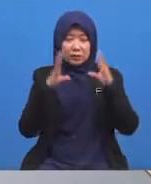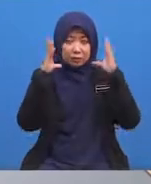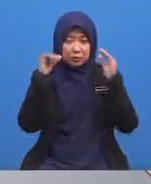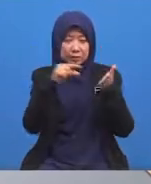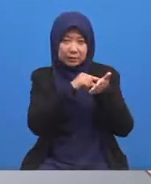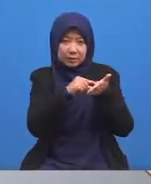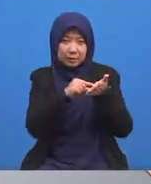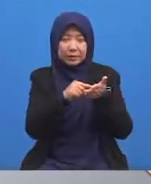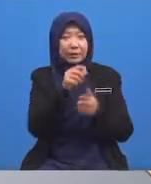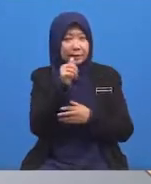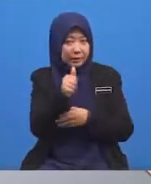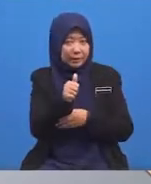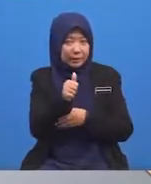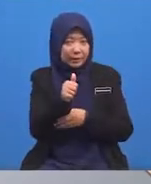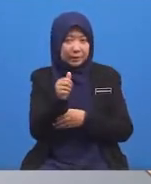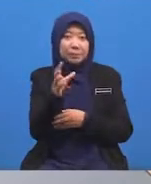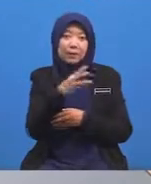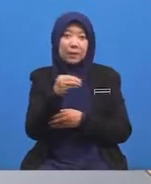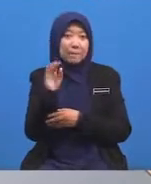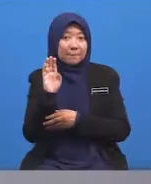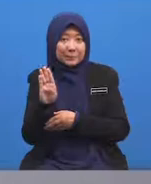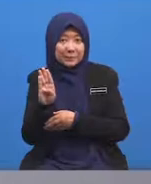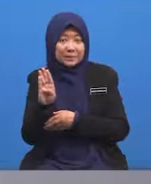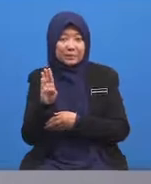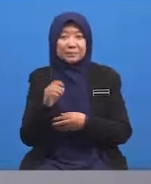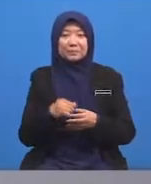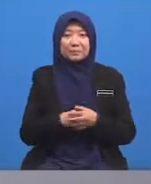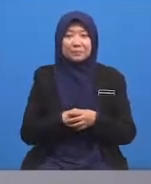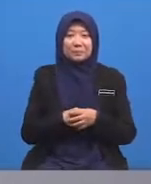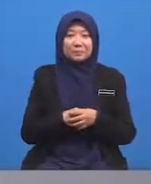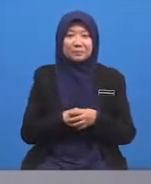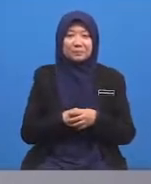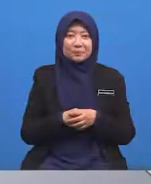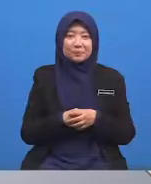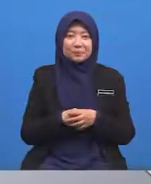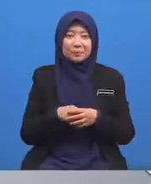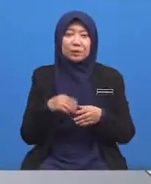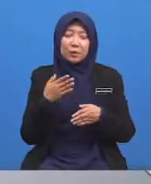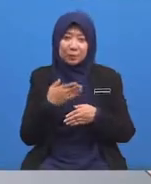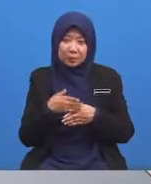sama. Cikgu labelkan dengan A dan B.